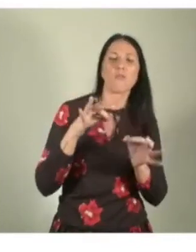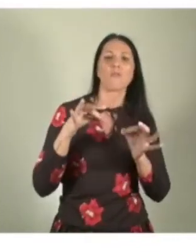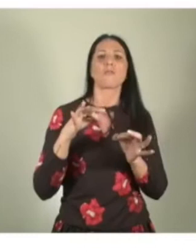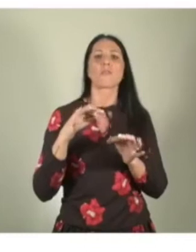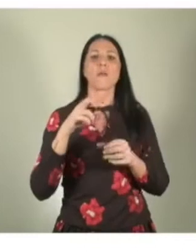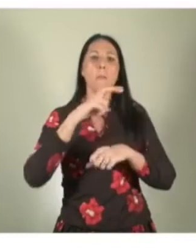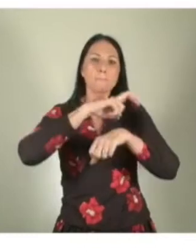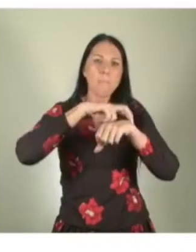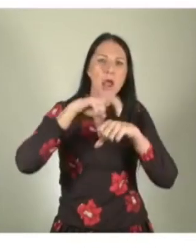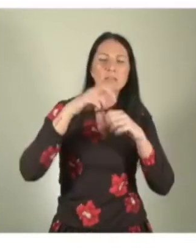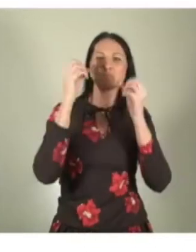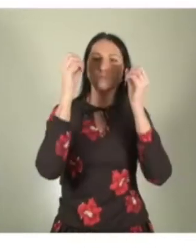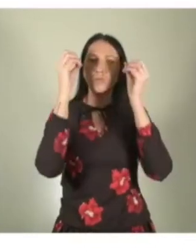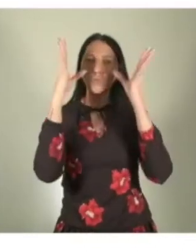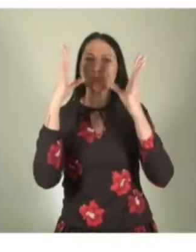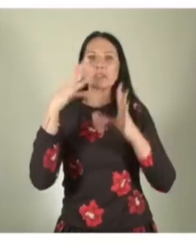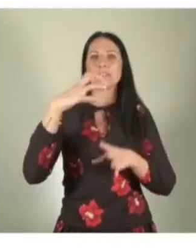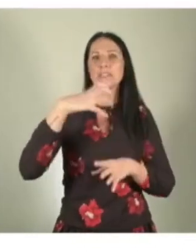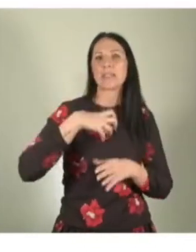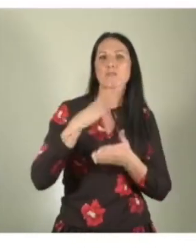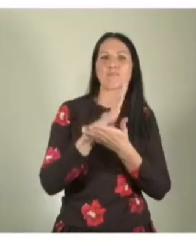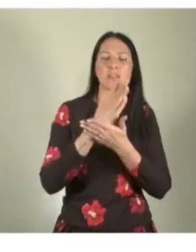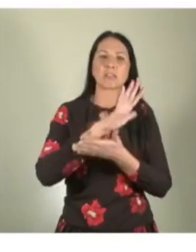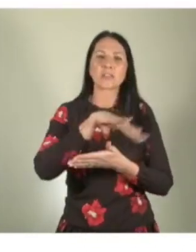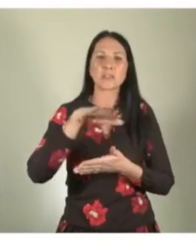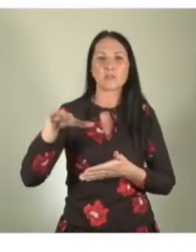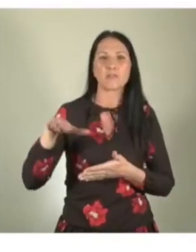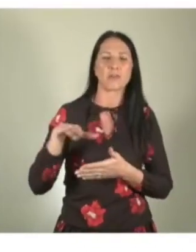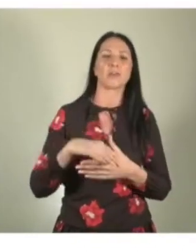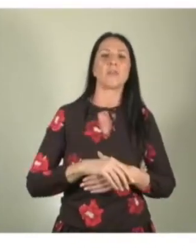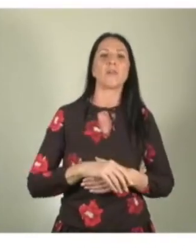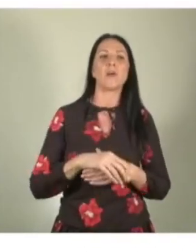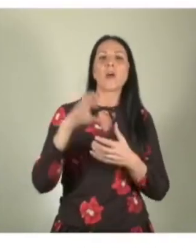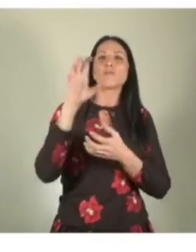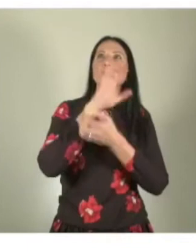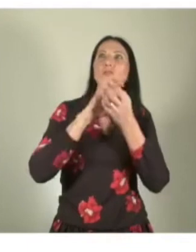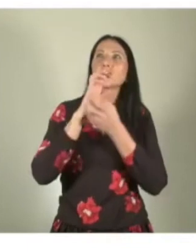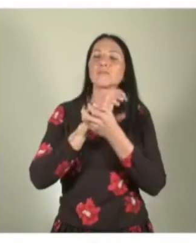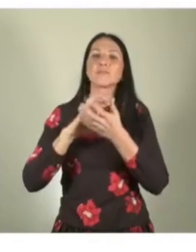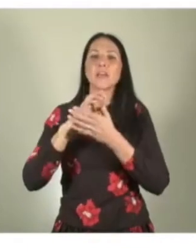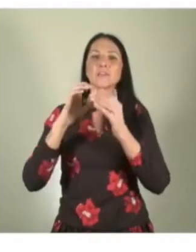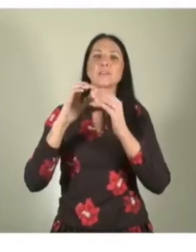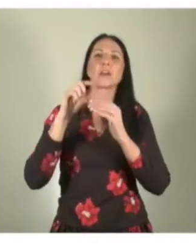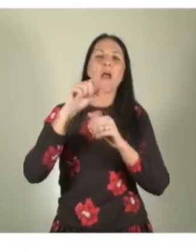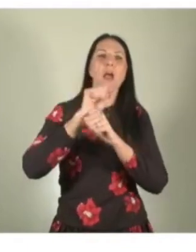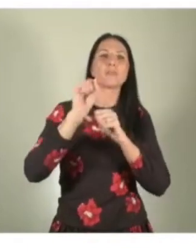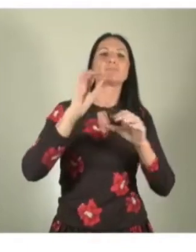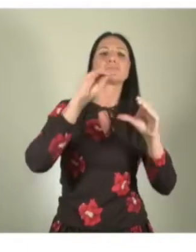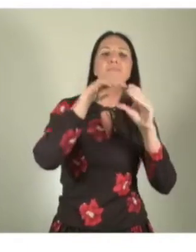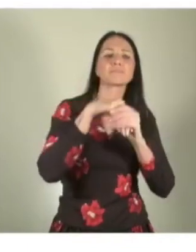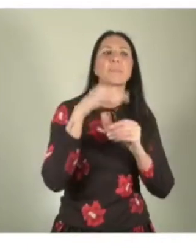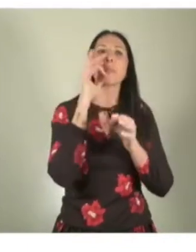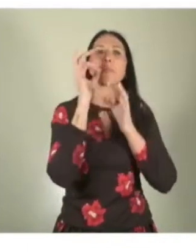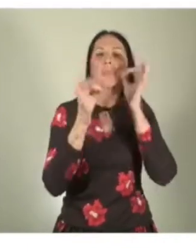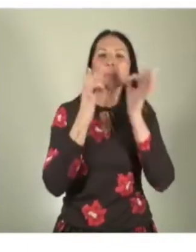badacz kultury łemkowskiej, dyrektor Międzynarodowego Festiwalu Folklorystycznego Świat pod Kyczerą, założyciel łemkowskiego zespołu pieśni i